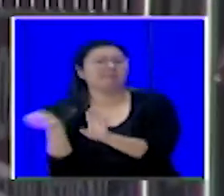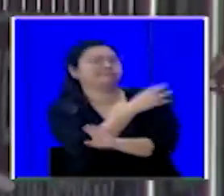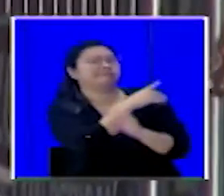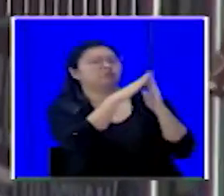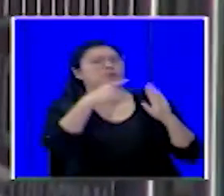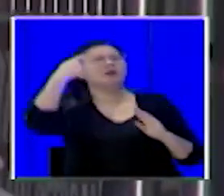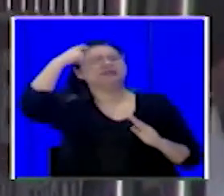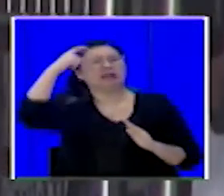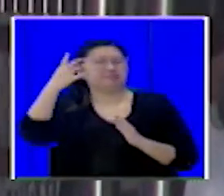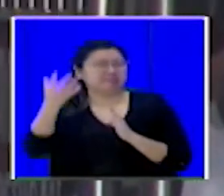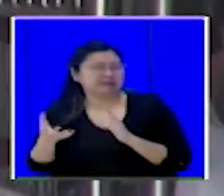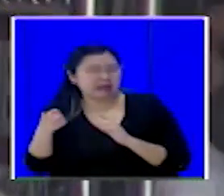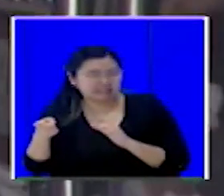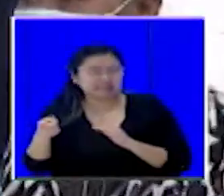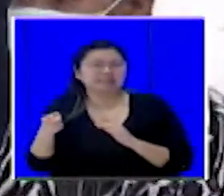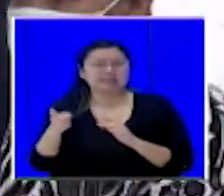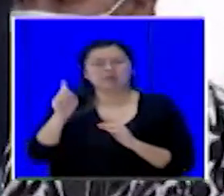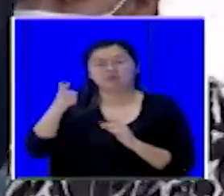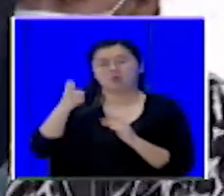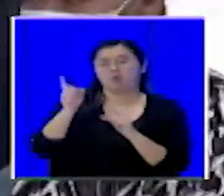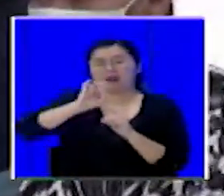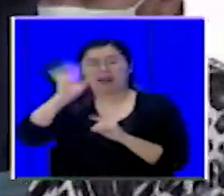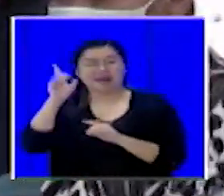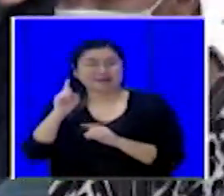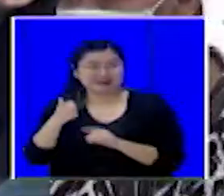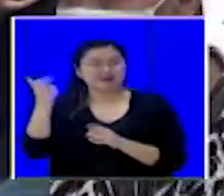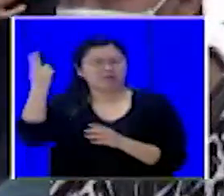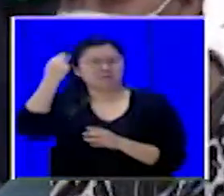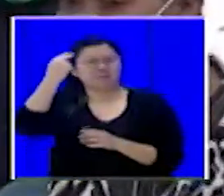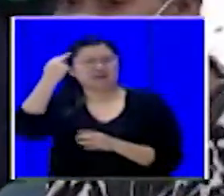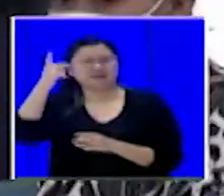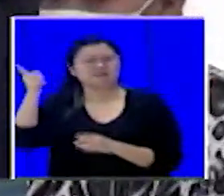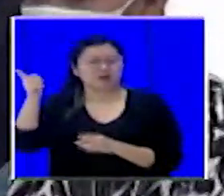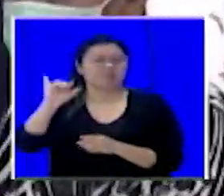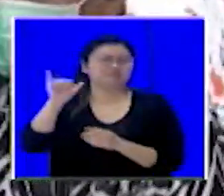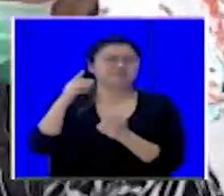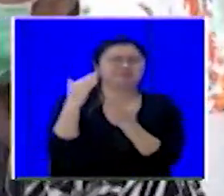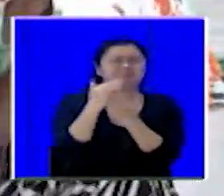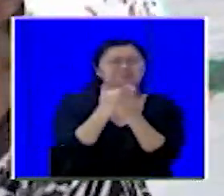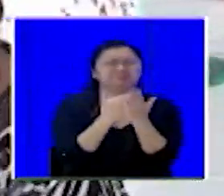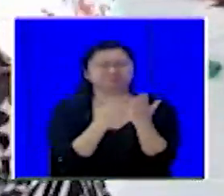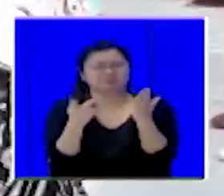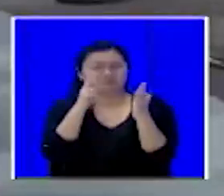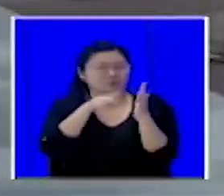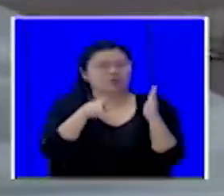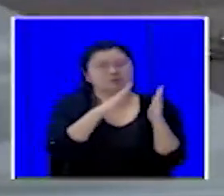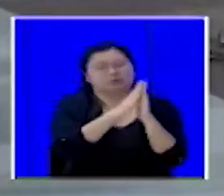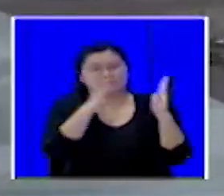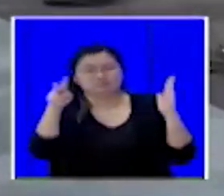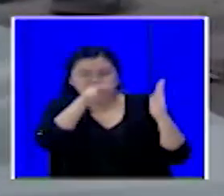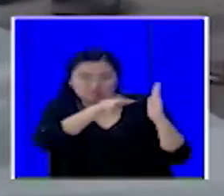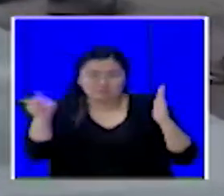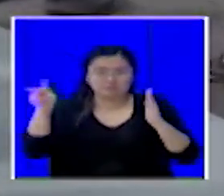Langkah ini diambil lantaran semakin tingginya kasus COVID-19 di Kota Semarang sejak 3 minggu terakhir. Selain menutup sejumlah ruas jalan untuk membatasi mobilitas